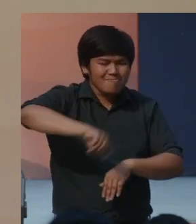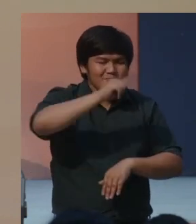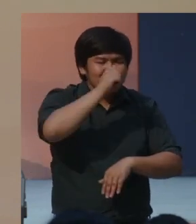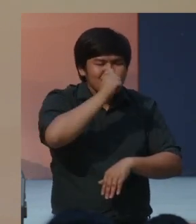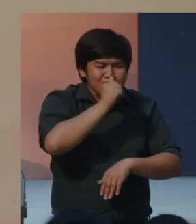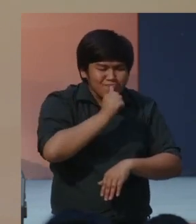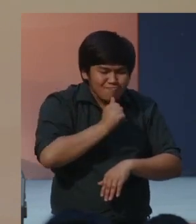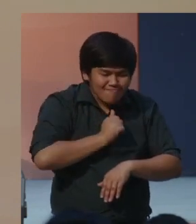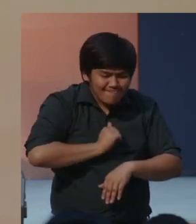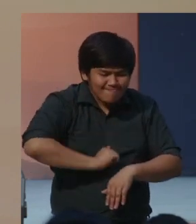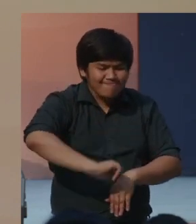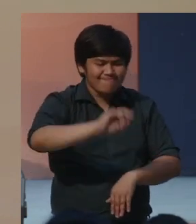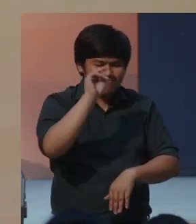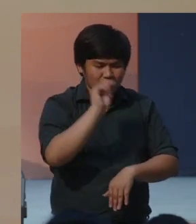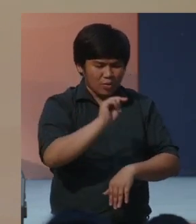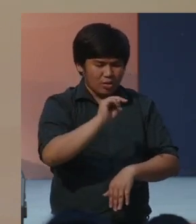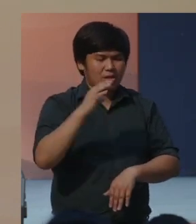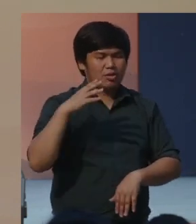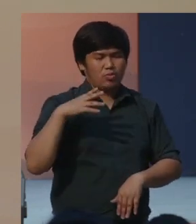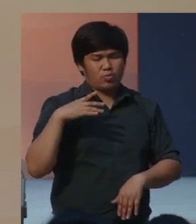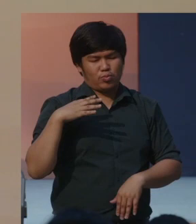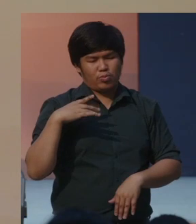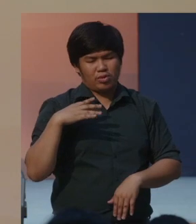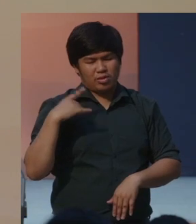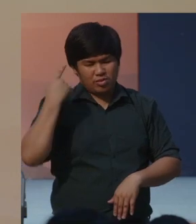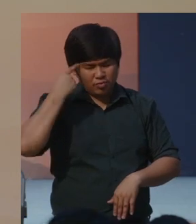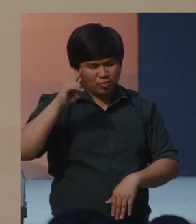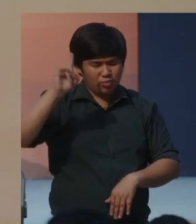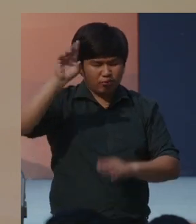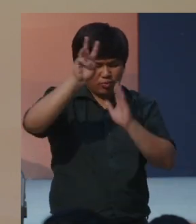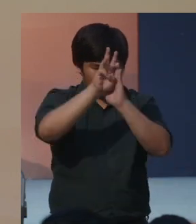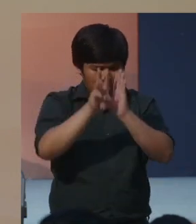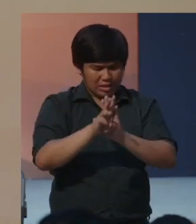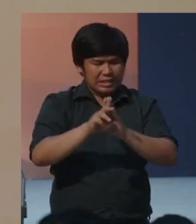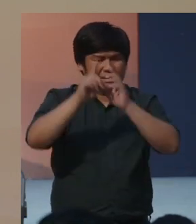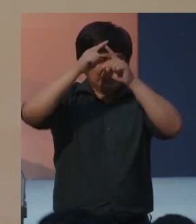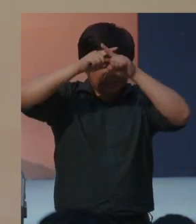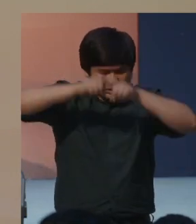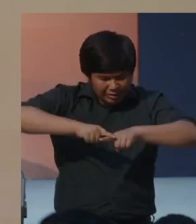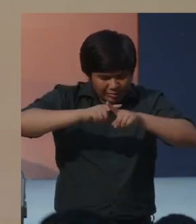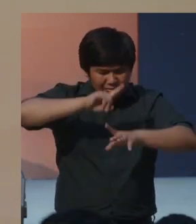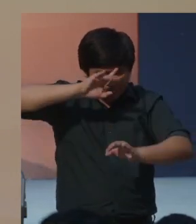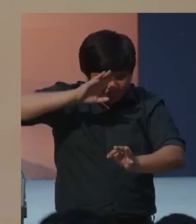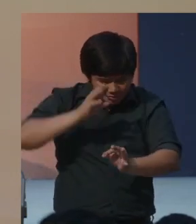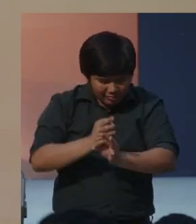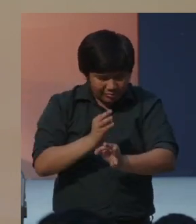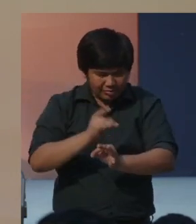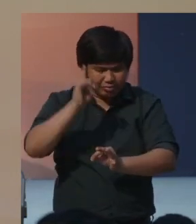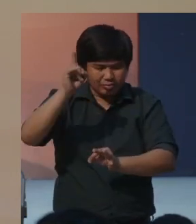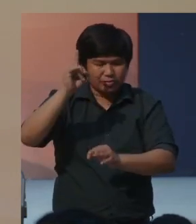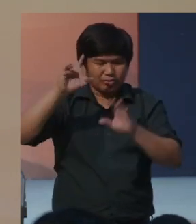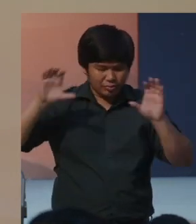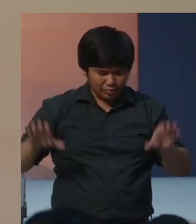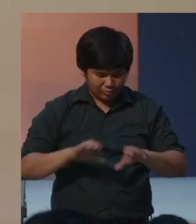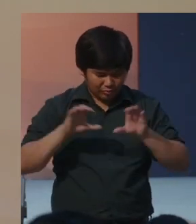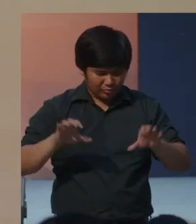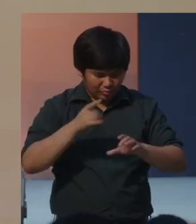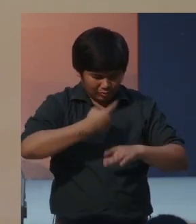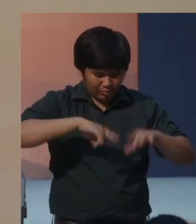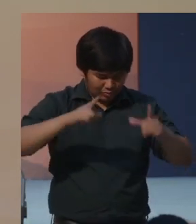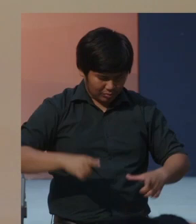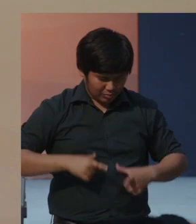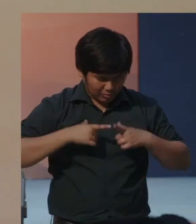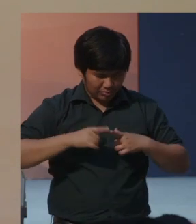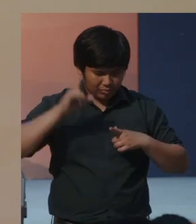bakit kailangan namin maghintay at manalig sa inyong gagawin sa aming buhay. Ang aming mga buhay nasa